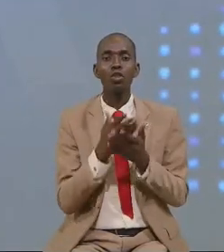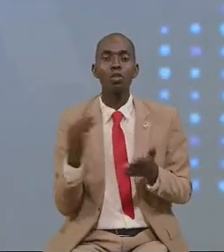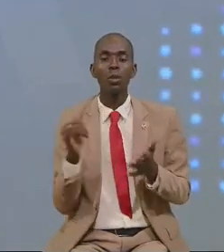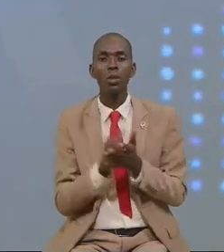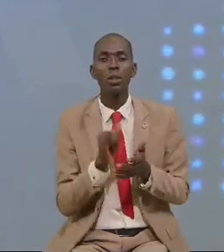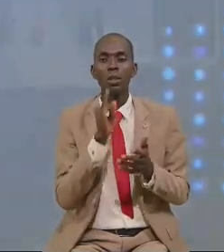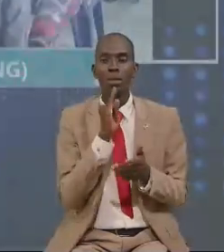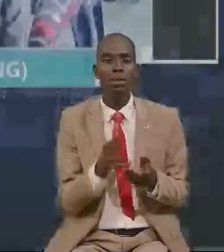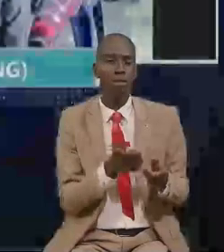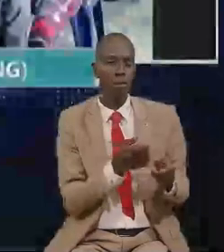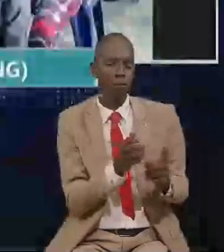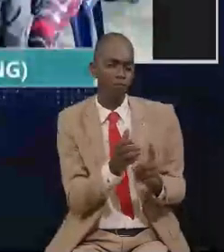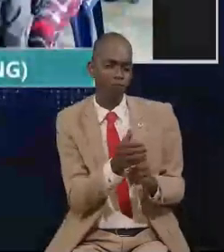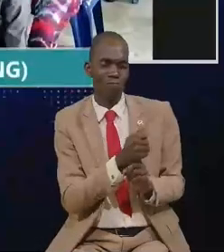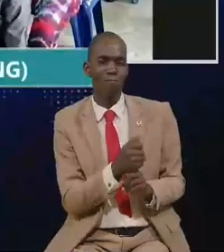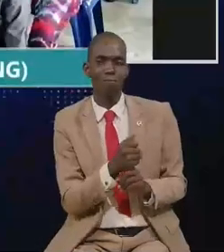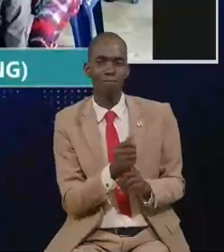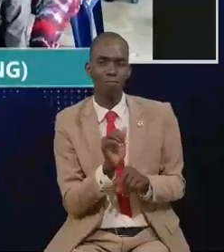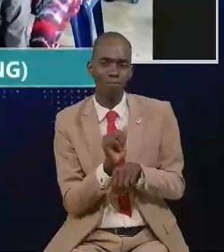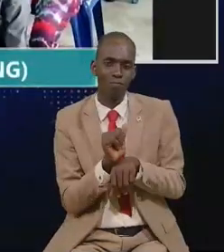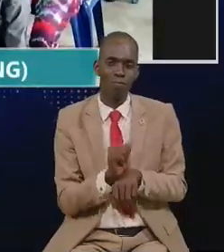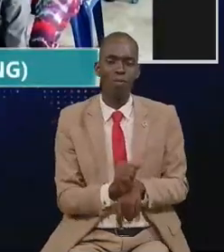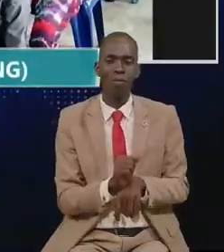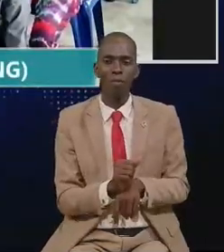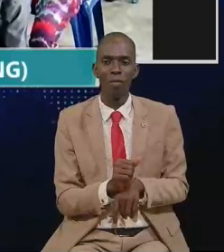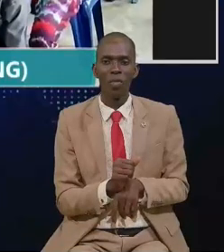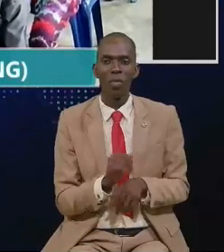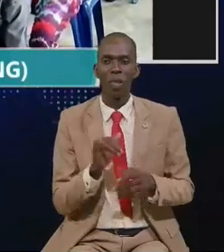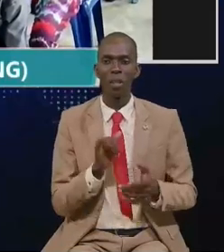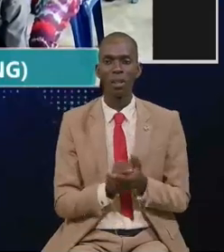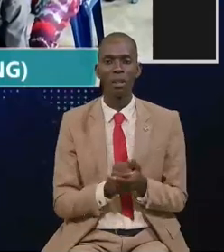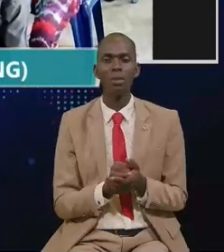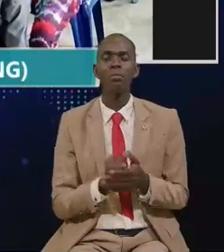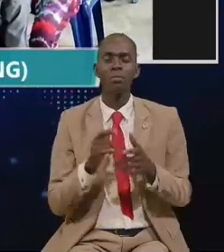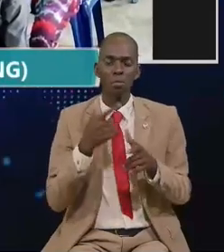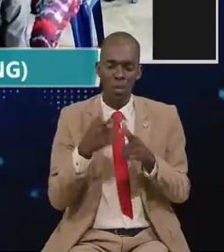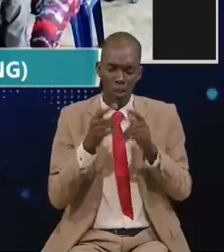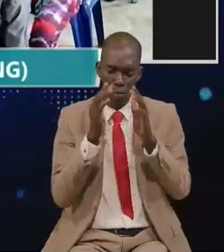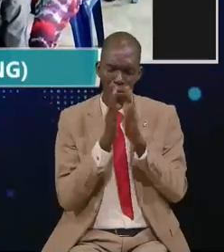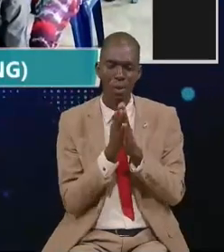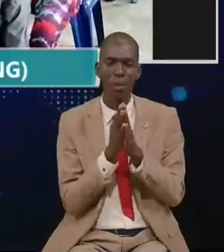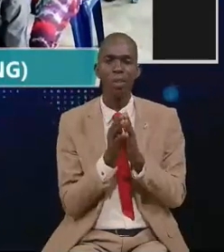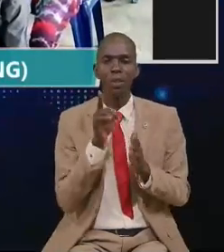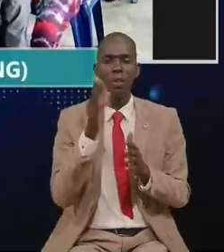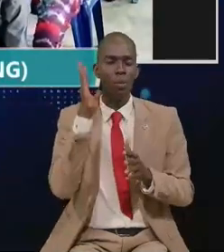tire mes nerfs et mes muscles là-bas. Prie! Tu